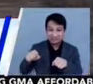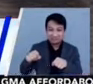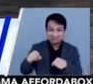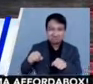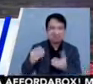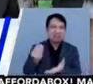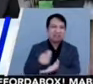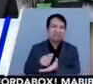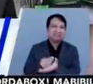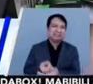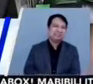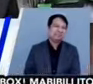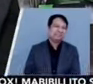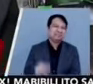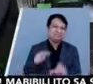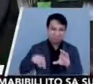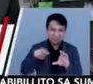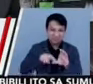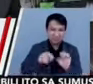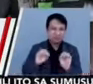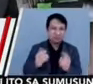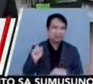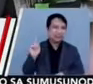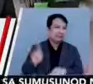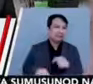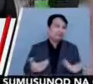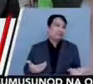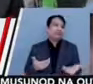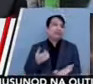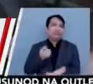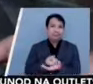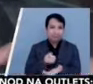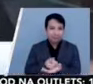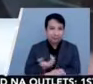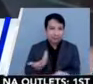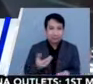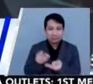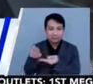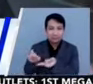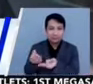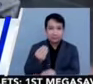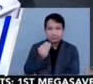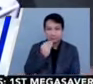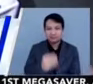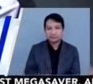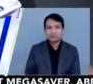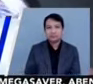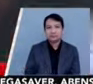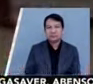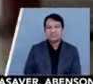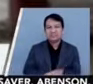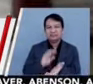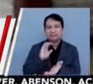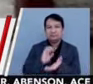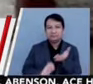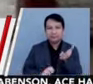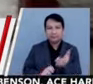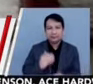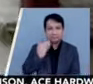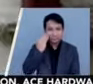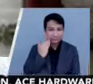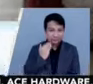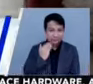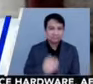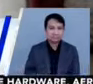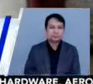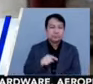Wala akong pasahero. Kaya ako makaka-bounder eh. Wala akong pakakain sa pamilya ko. Malaking kabawasan, no? Kulang po. Bandang alas 6 ng